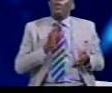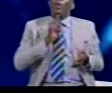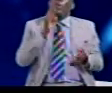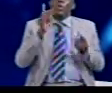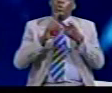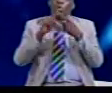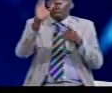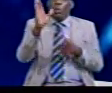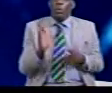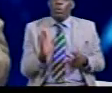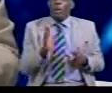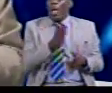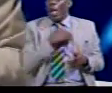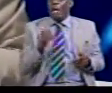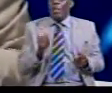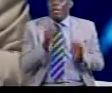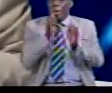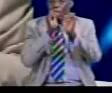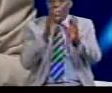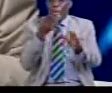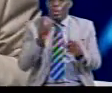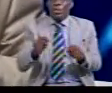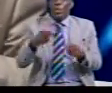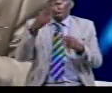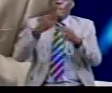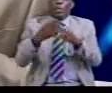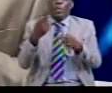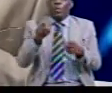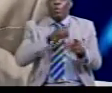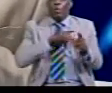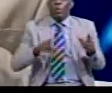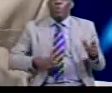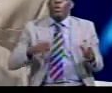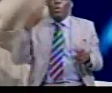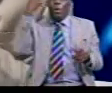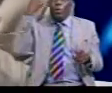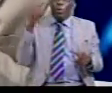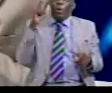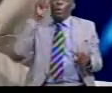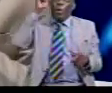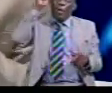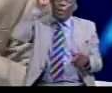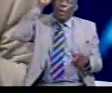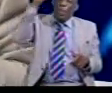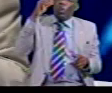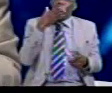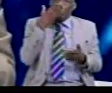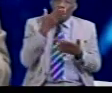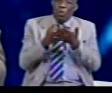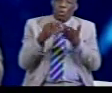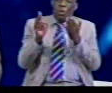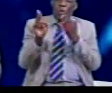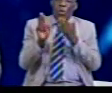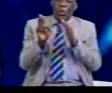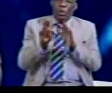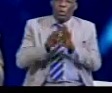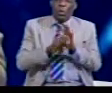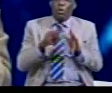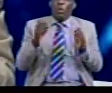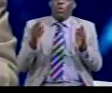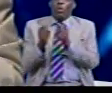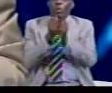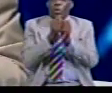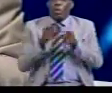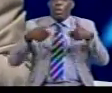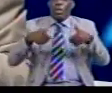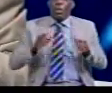And bless the name of the pour Lord. Pour sa grande bonté. For his goodness. Ensemble prions le Seigneur. Together let us bless the Lord. Ouvrons la